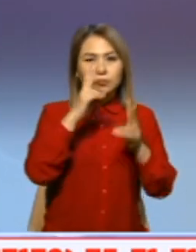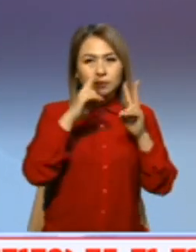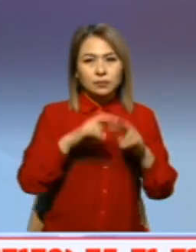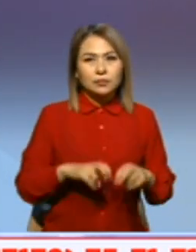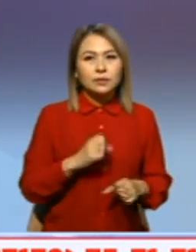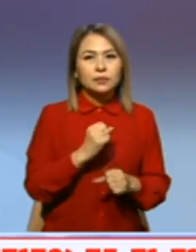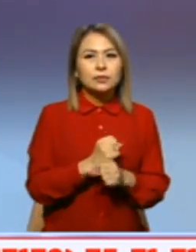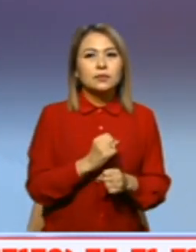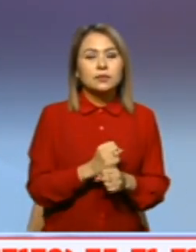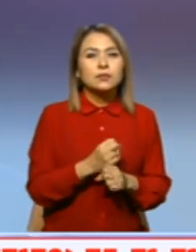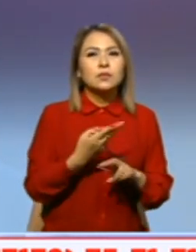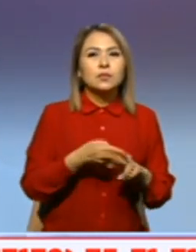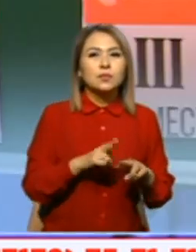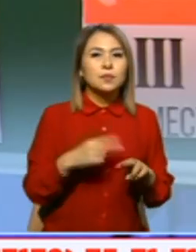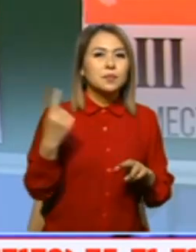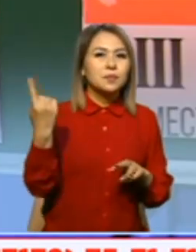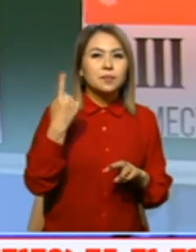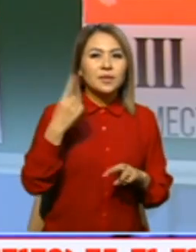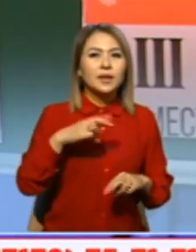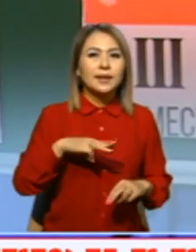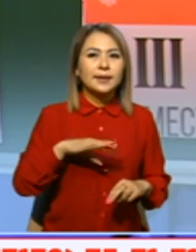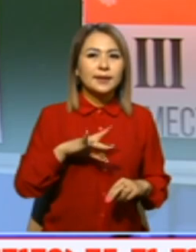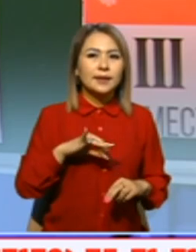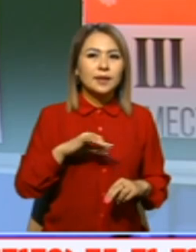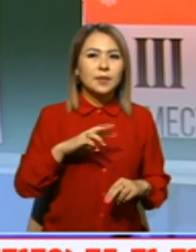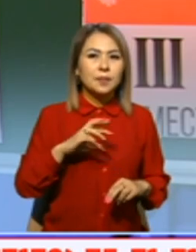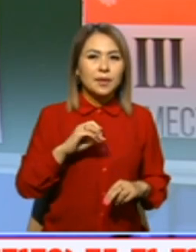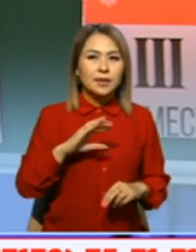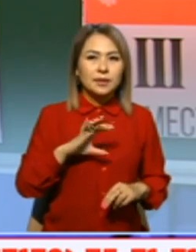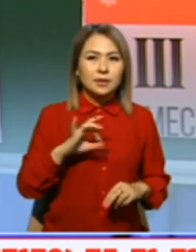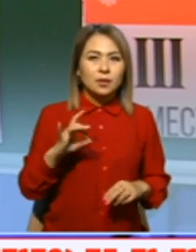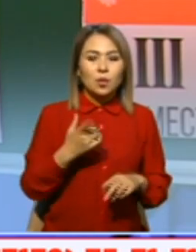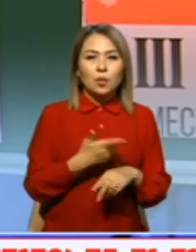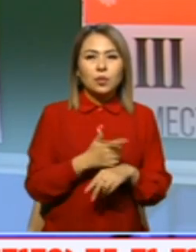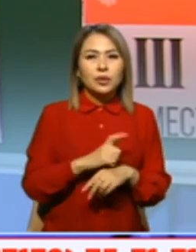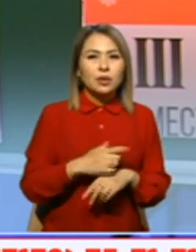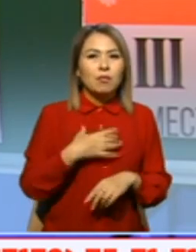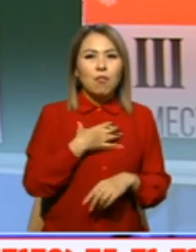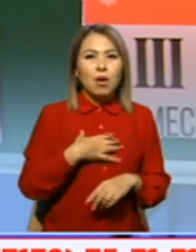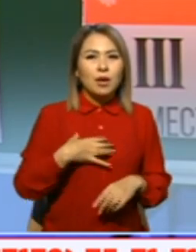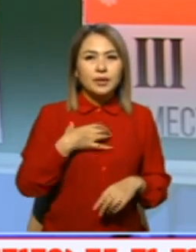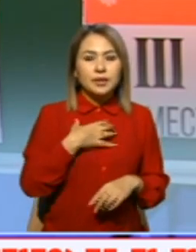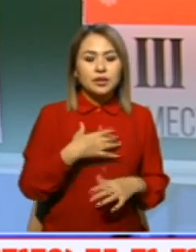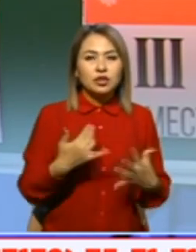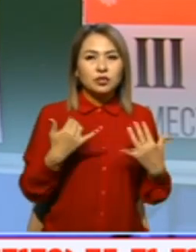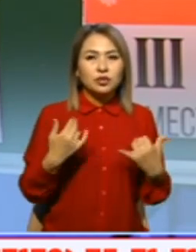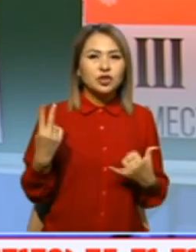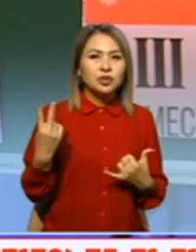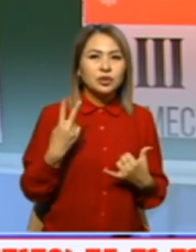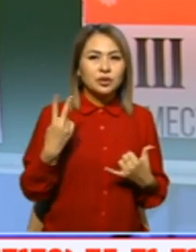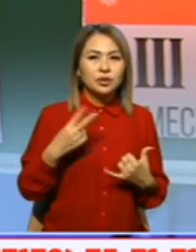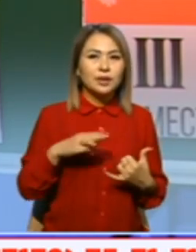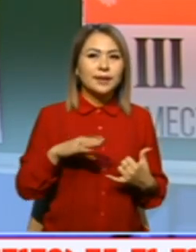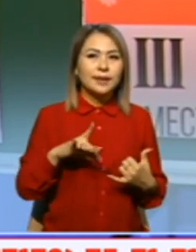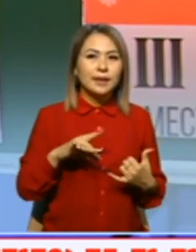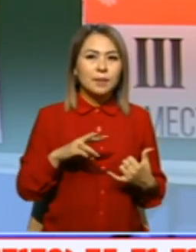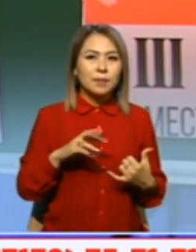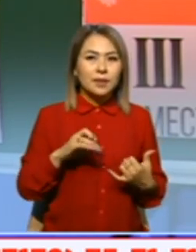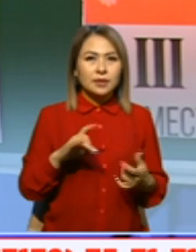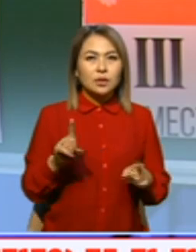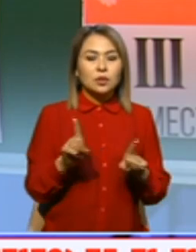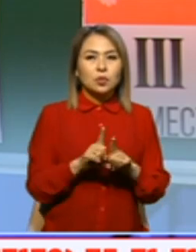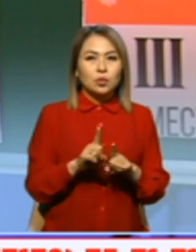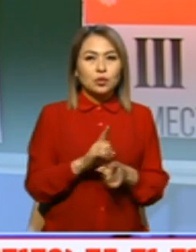аламыз. Сондықтан бірінші триместрдегі скрининг өте маңызды. Және де бізде екінші триместрде тоже скрининг бар.